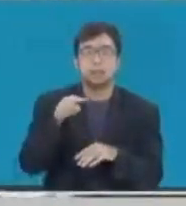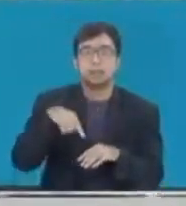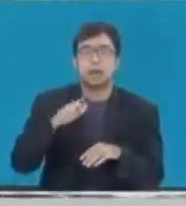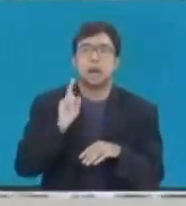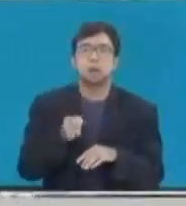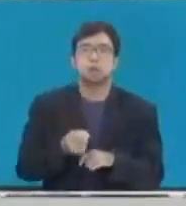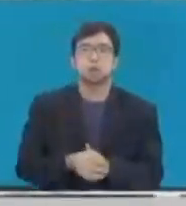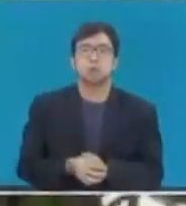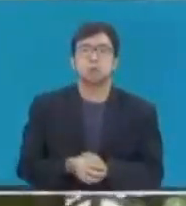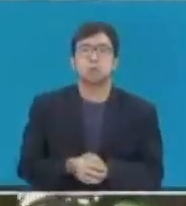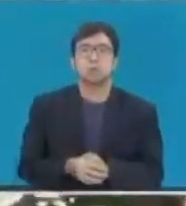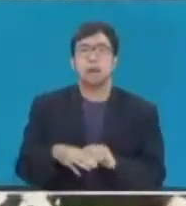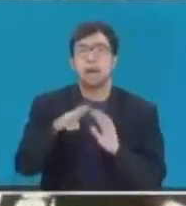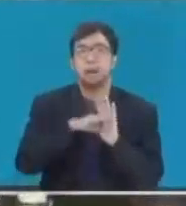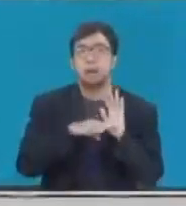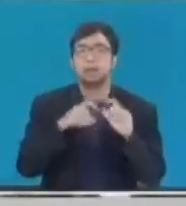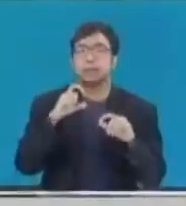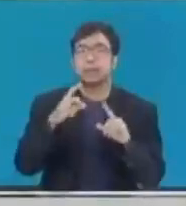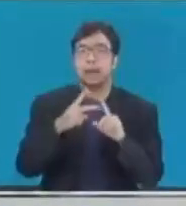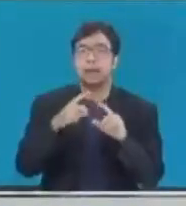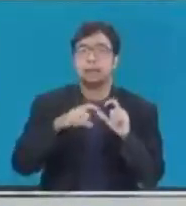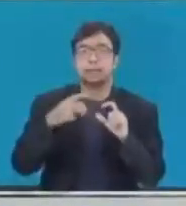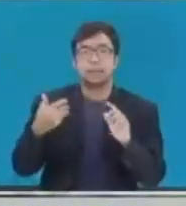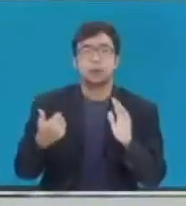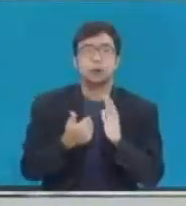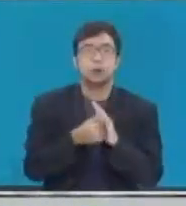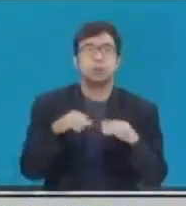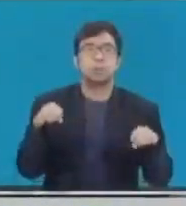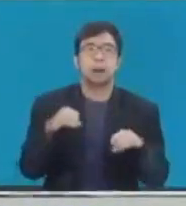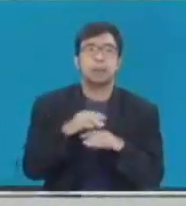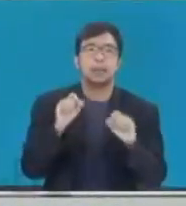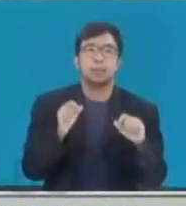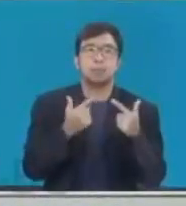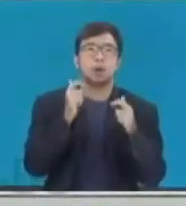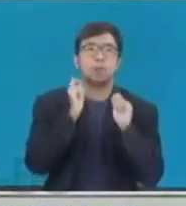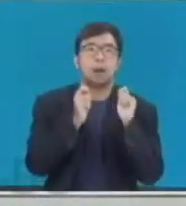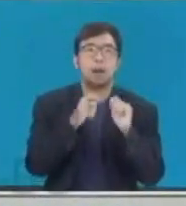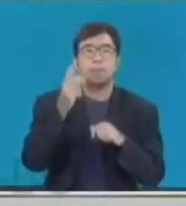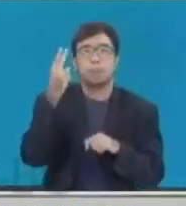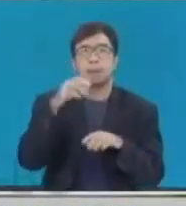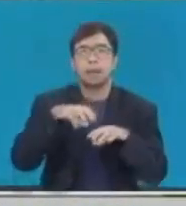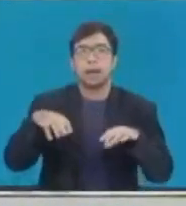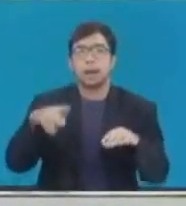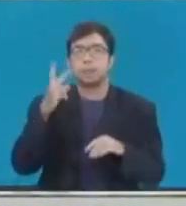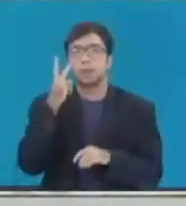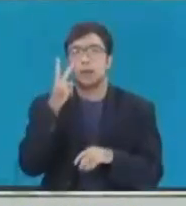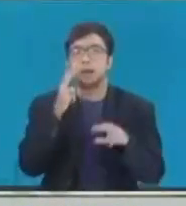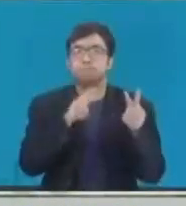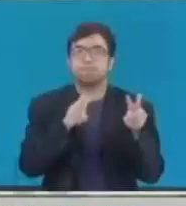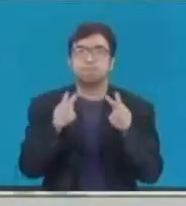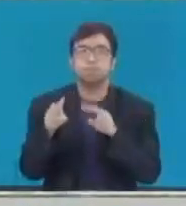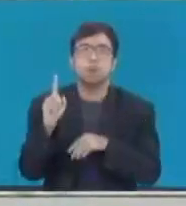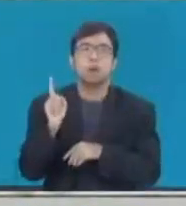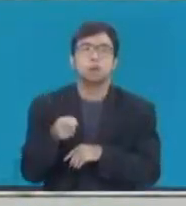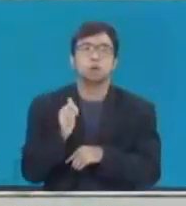Penerapan CHSE di lokasi wisata saat libur Lebaran tetap dalam pengawasan dan monitoring pemerintah daerah. Hal ini demi mencegah lonjakan